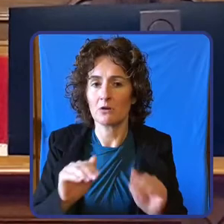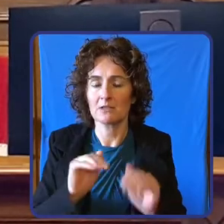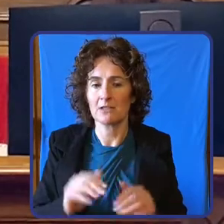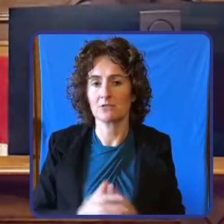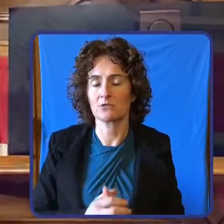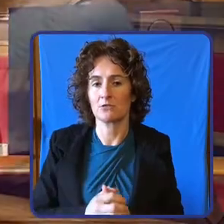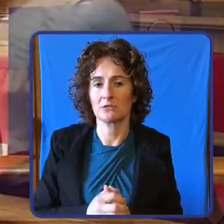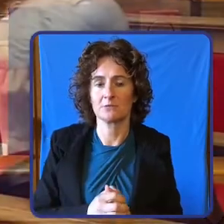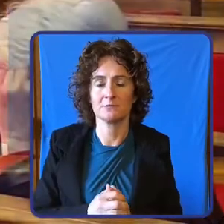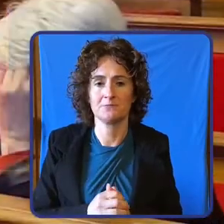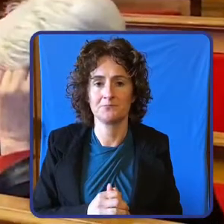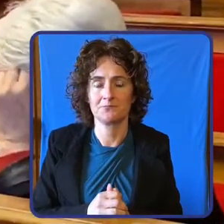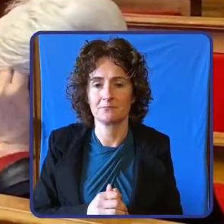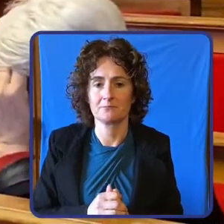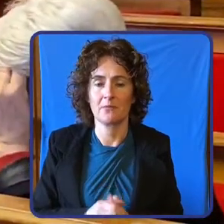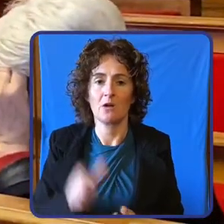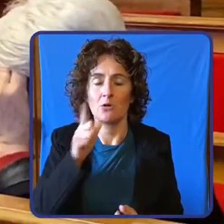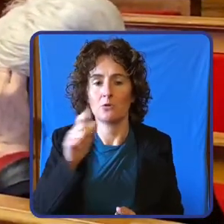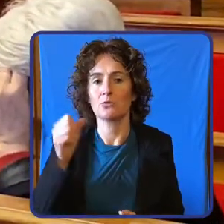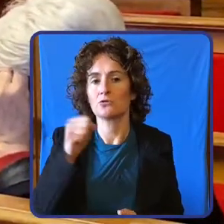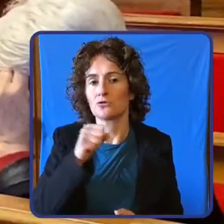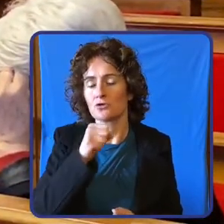Lőkösné Nagycsoró volt a képviselőasszony.